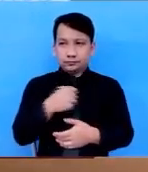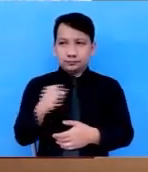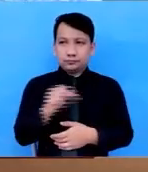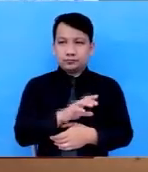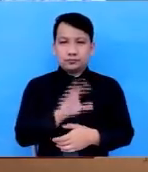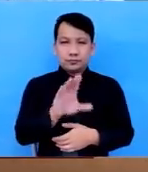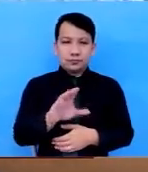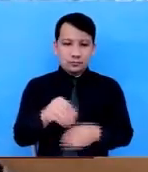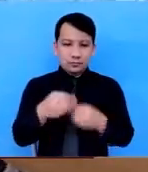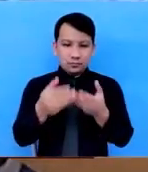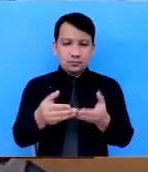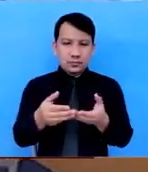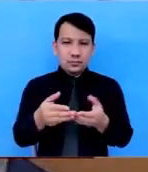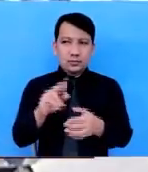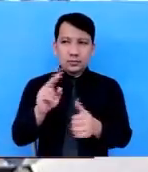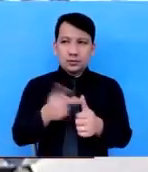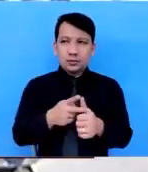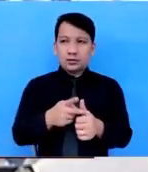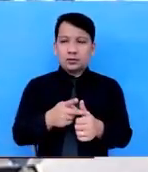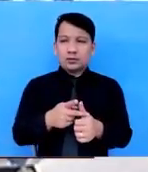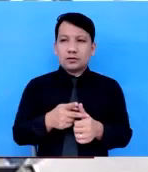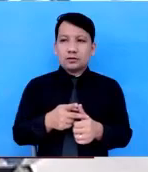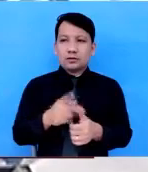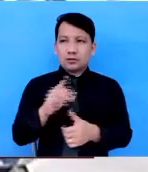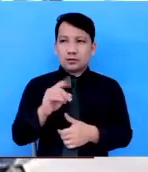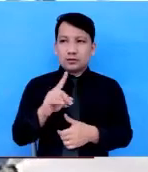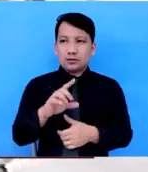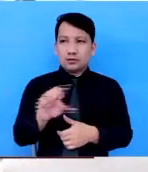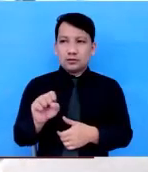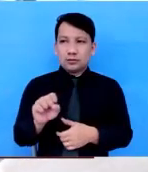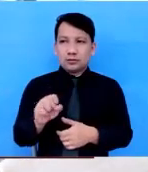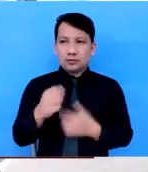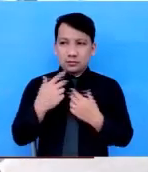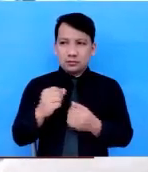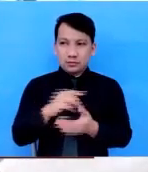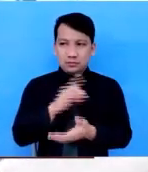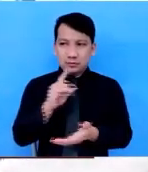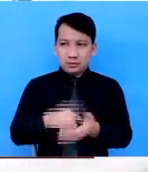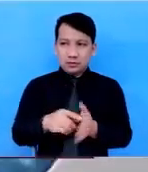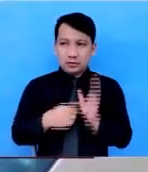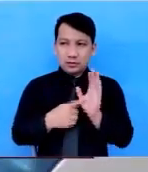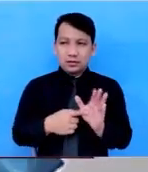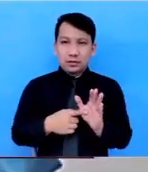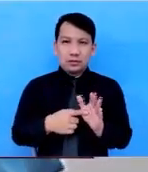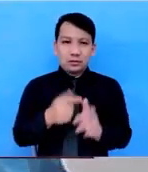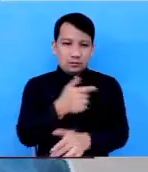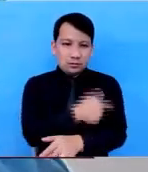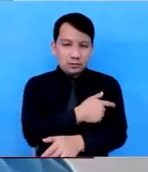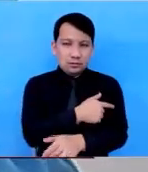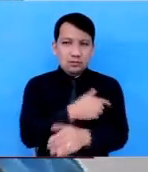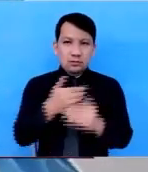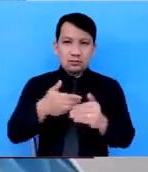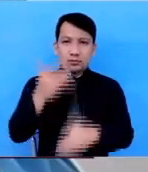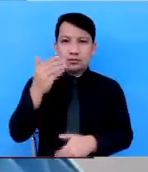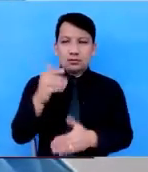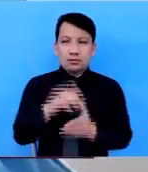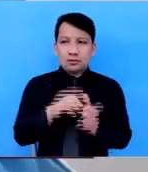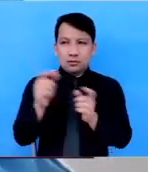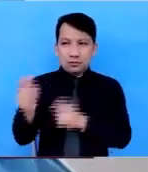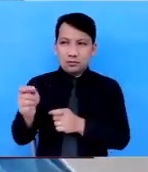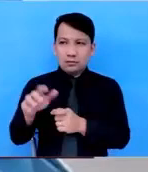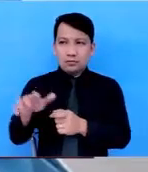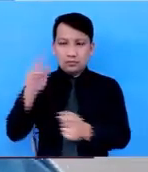nabigyan ng kanilang primary series. Pero desidido ang Health Department na mapataas ang vaccination rate, kaya inadjust nito ang kanilang